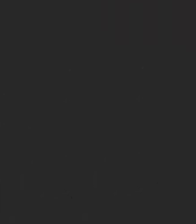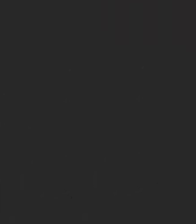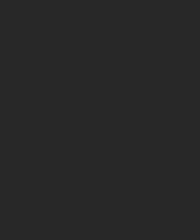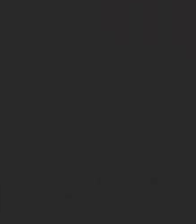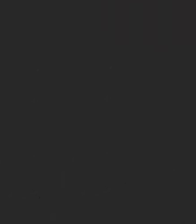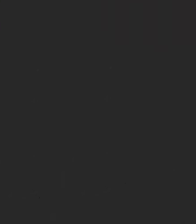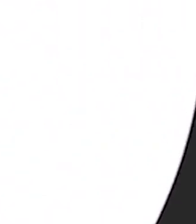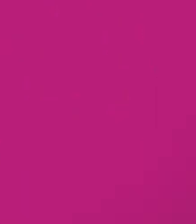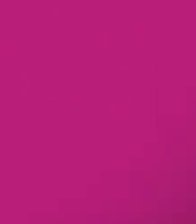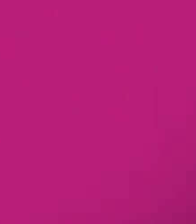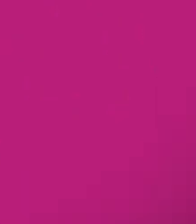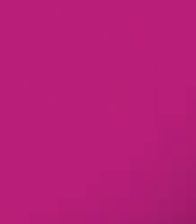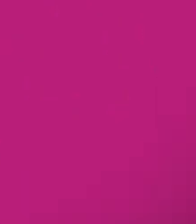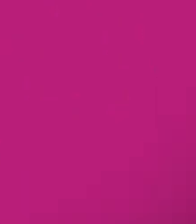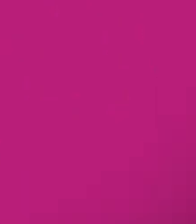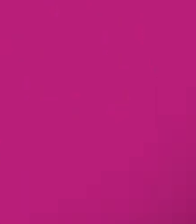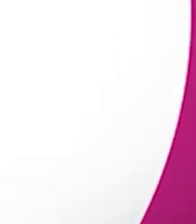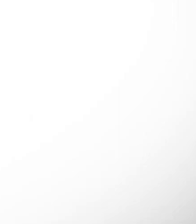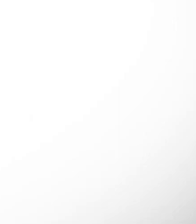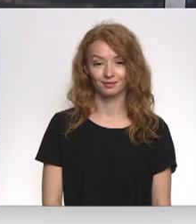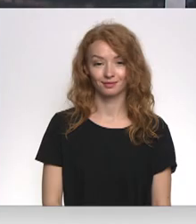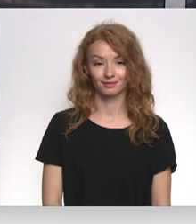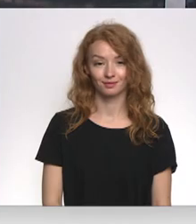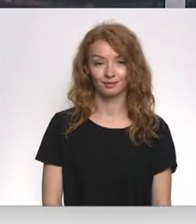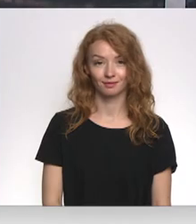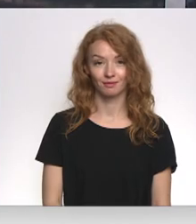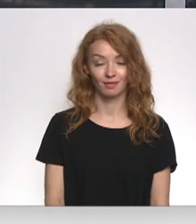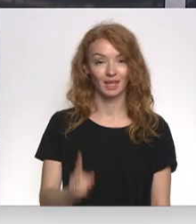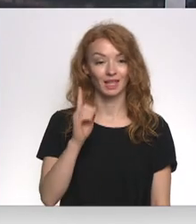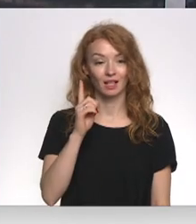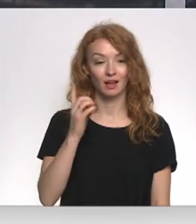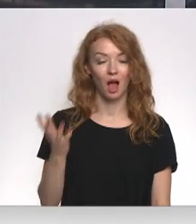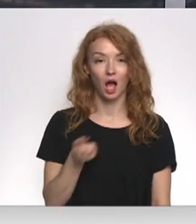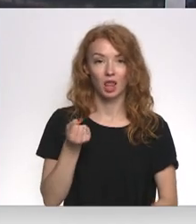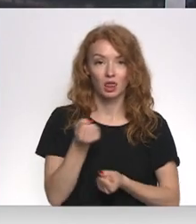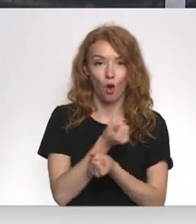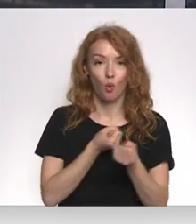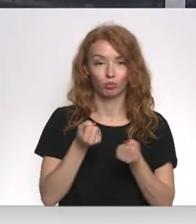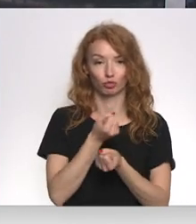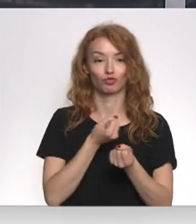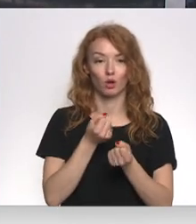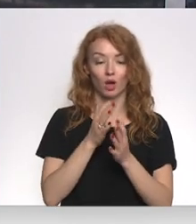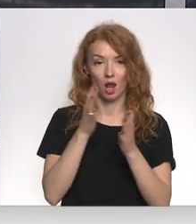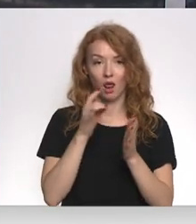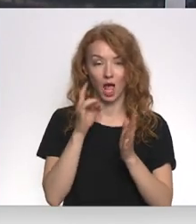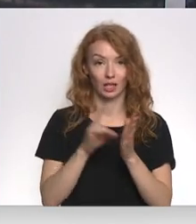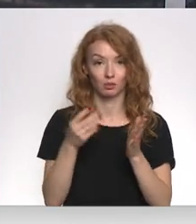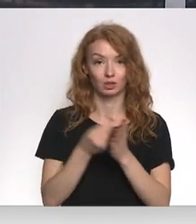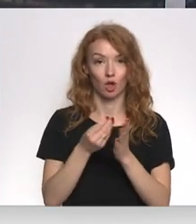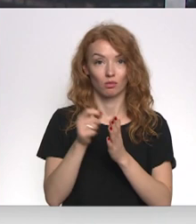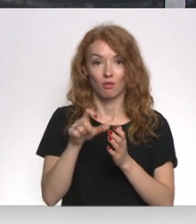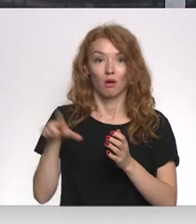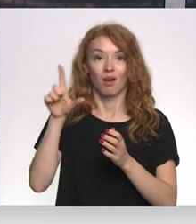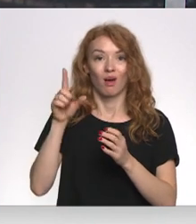Re, viss ēters ir te! Tikai ar taupīšanu lielo elektrības cenu kāpumu sekt